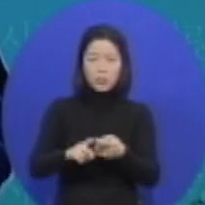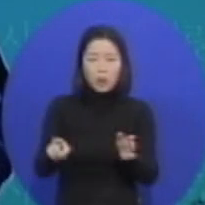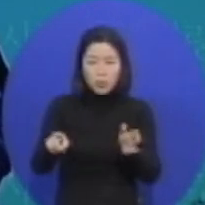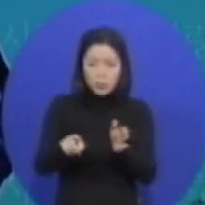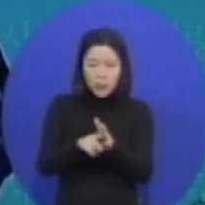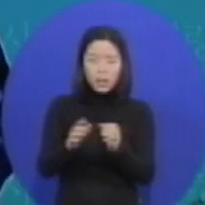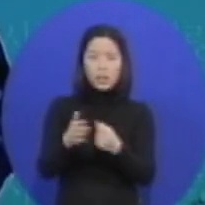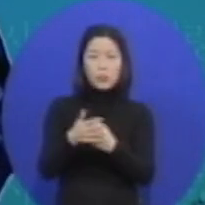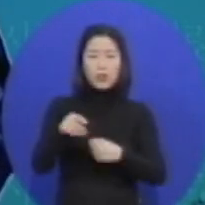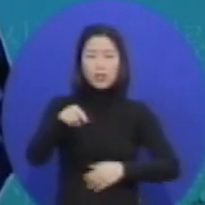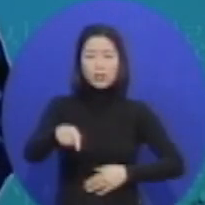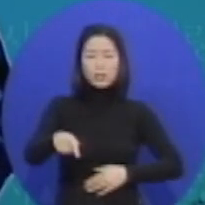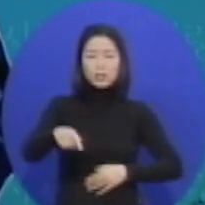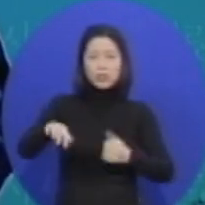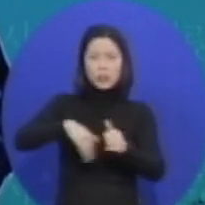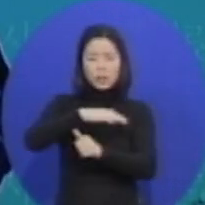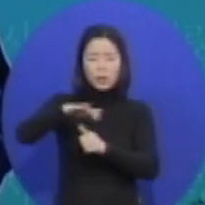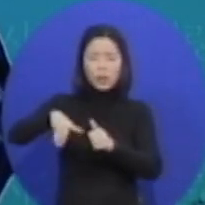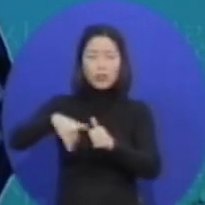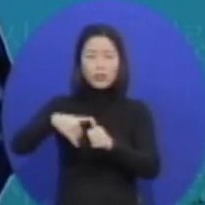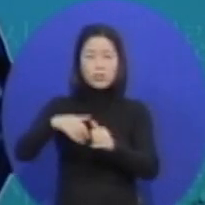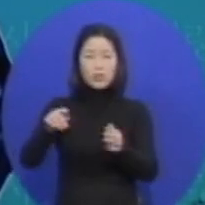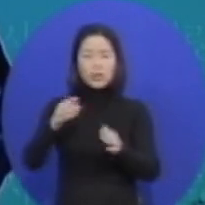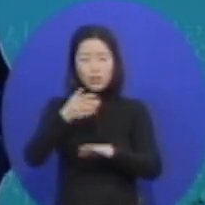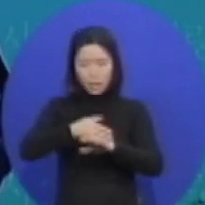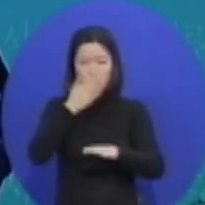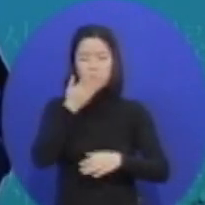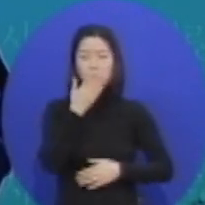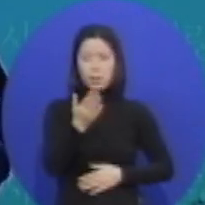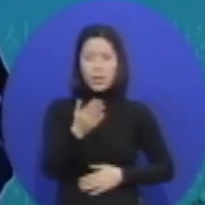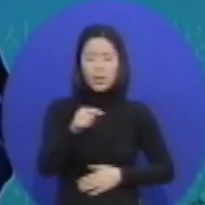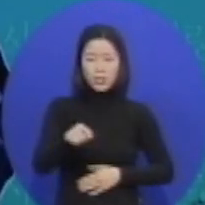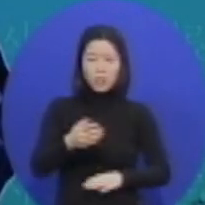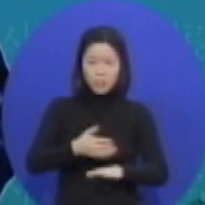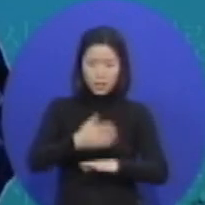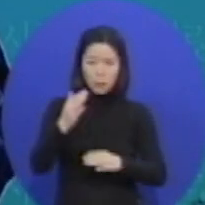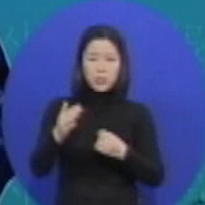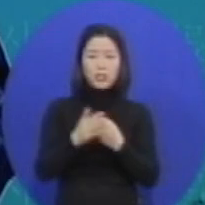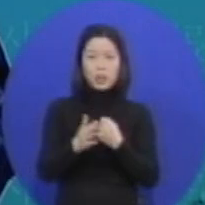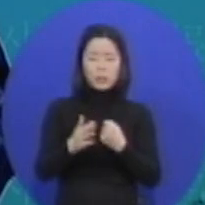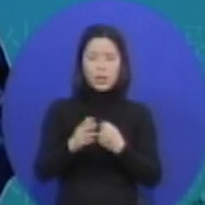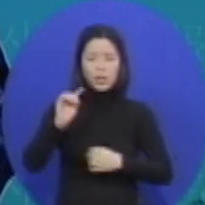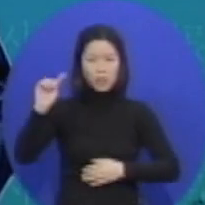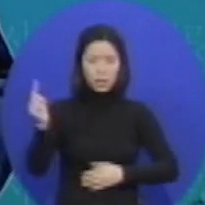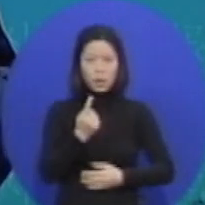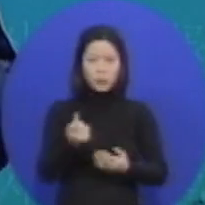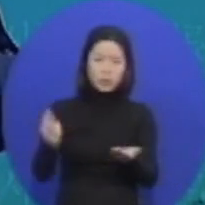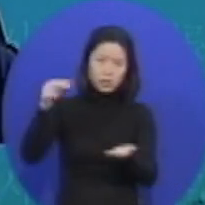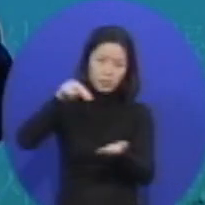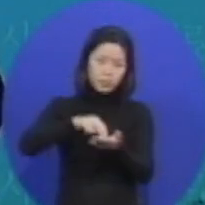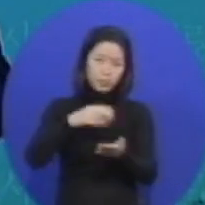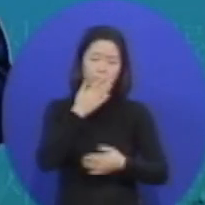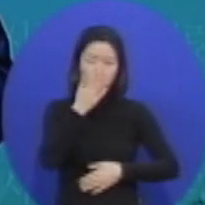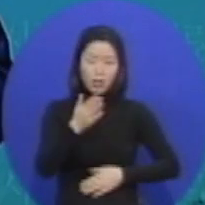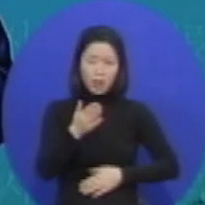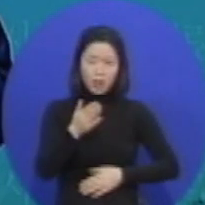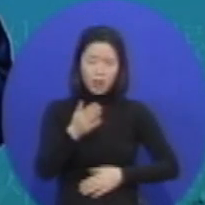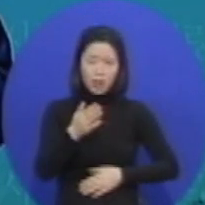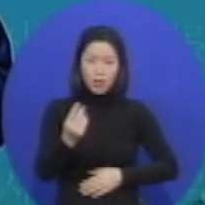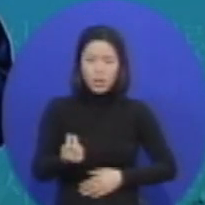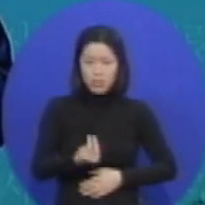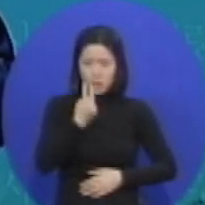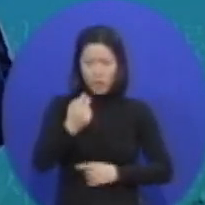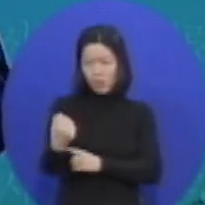처지에서 감사를 할 수 있었고 이 감사로 다윗은 일어난 거예요 그 네 살 힘을 얻은